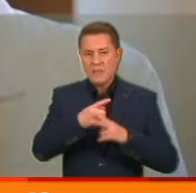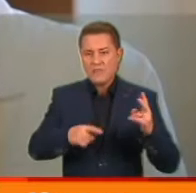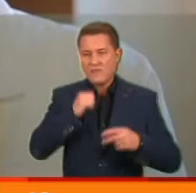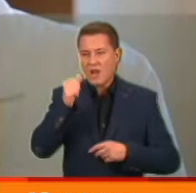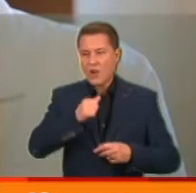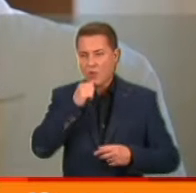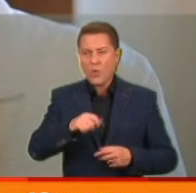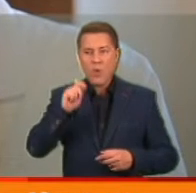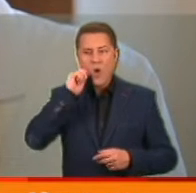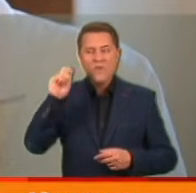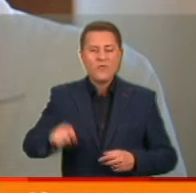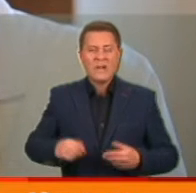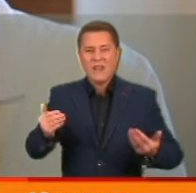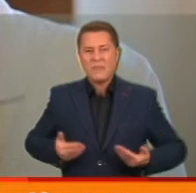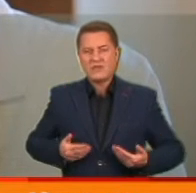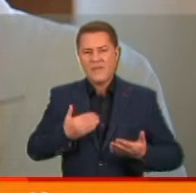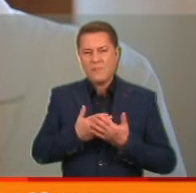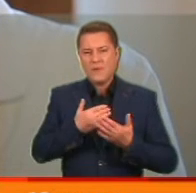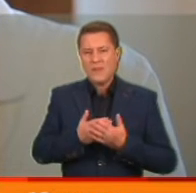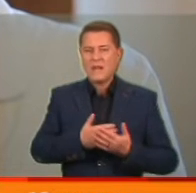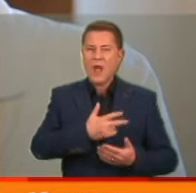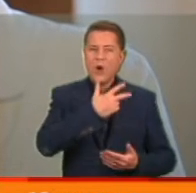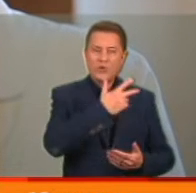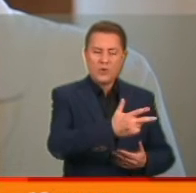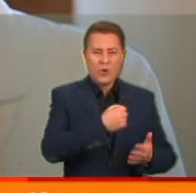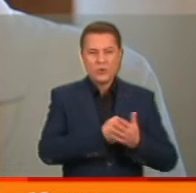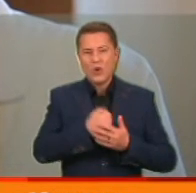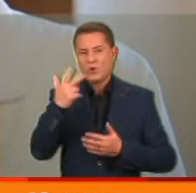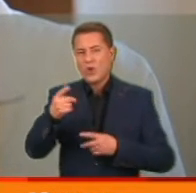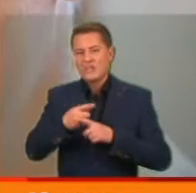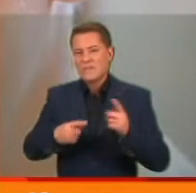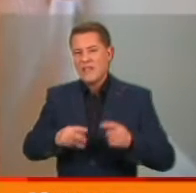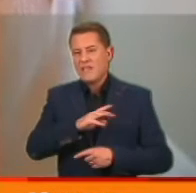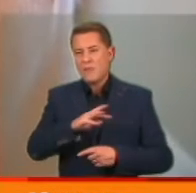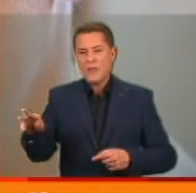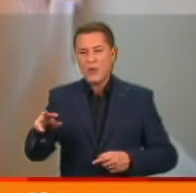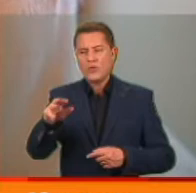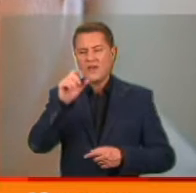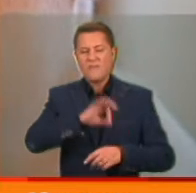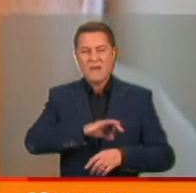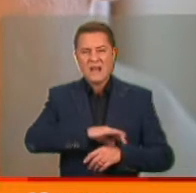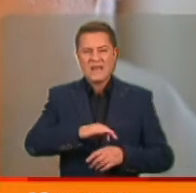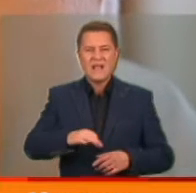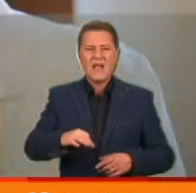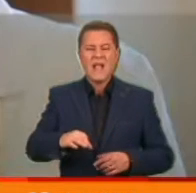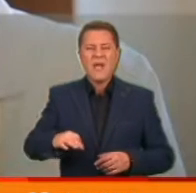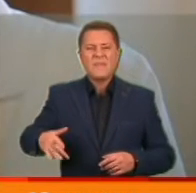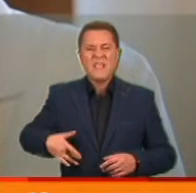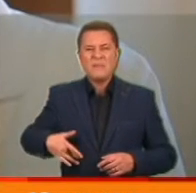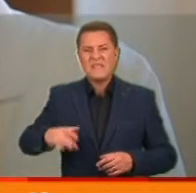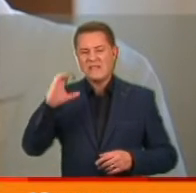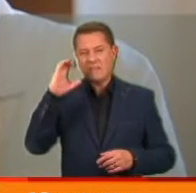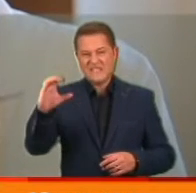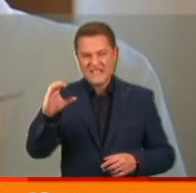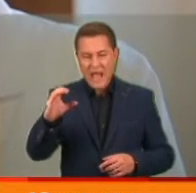В Україні проживає приблизно від 3 до 3,5 мільйонів хворих хронічним гепатитом С. А в